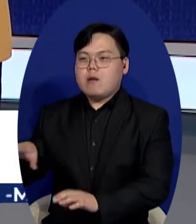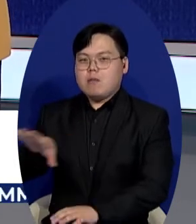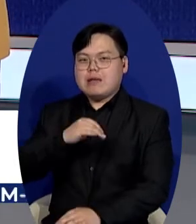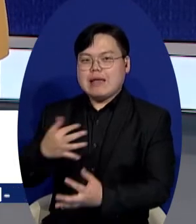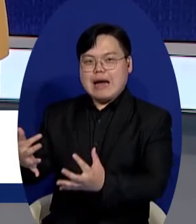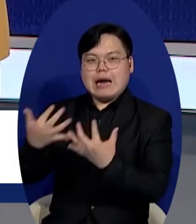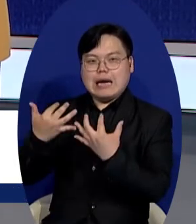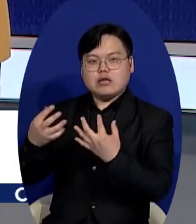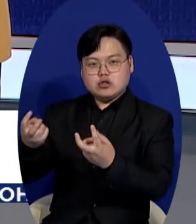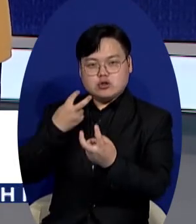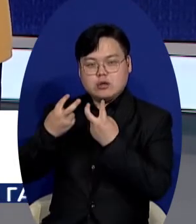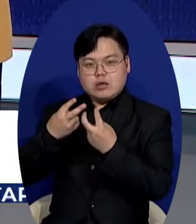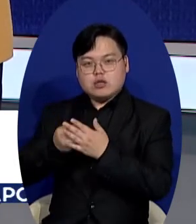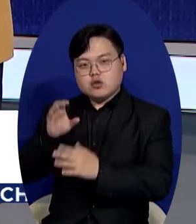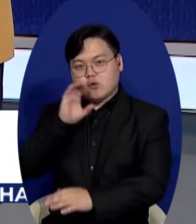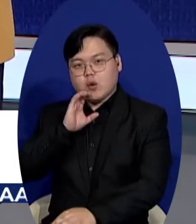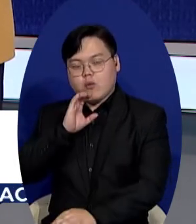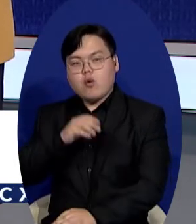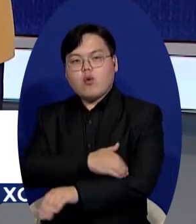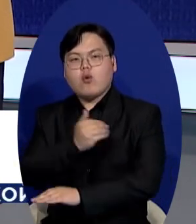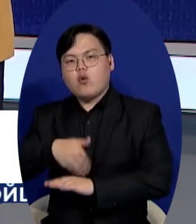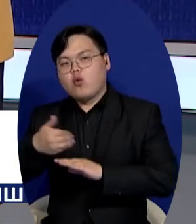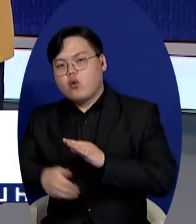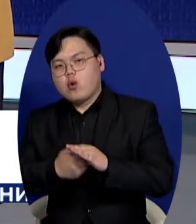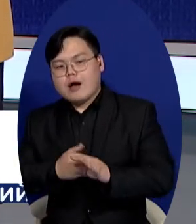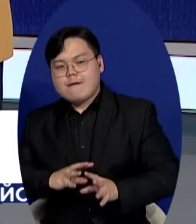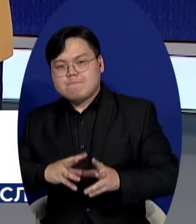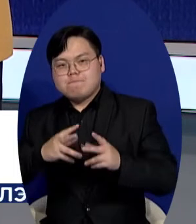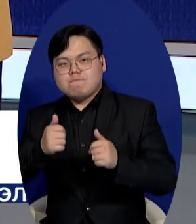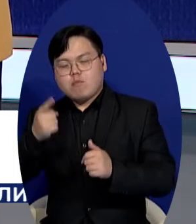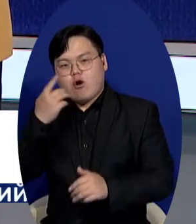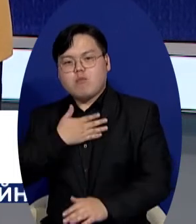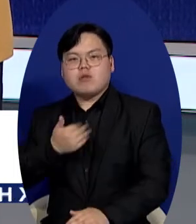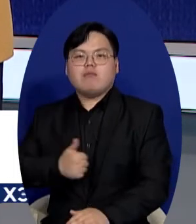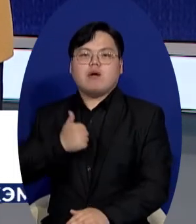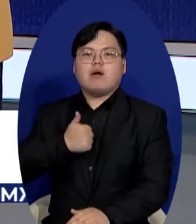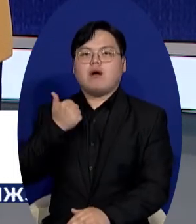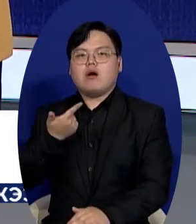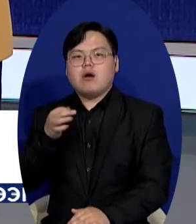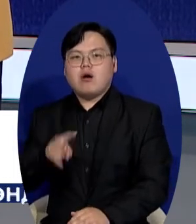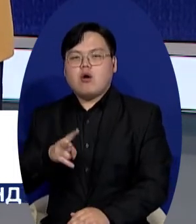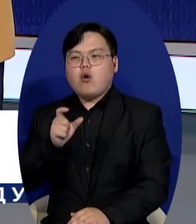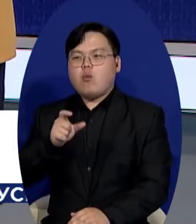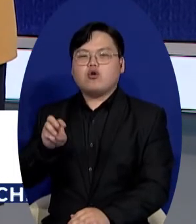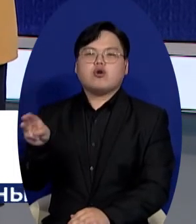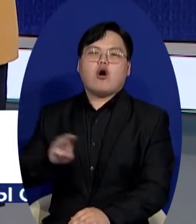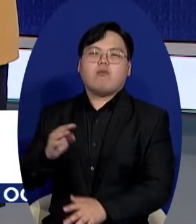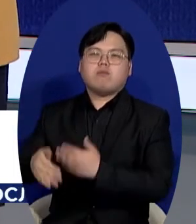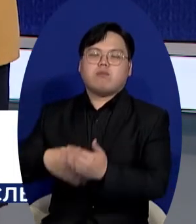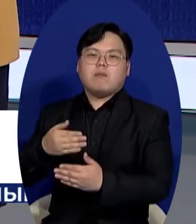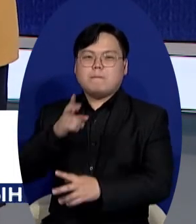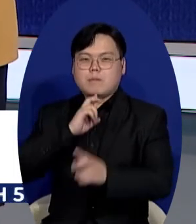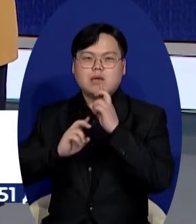байсан уулуурхаан салбарын сэргэлтийн үед бол монголчууд өөрсдийгөө гол тоглогч мэтээр андуурч хөрөнгө оруулагчдыг үргэж байсан таагүй жишээ олон